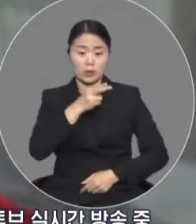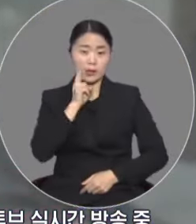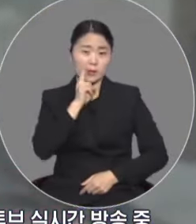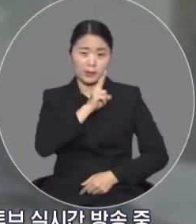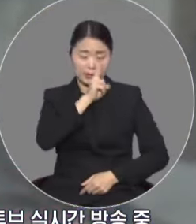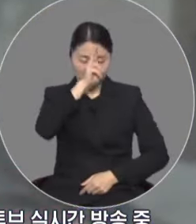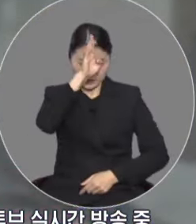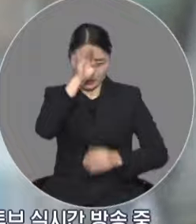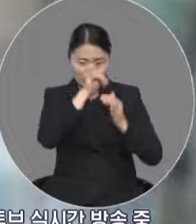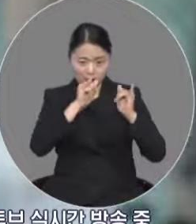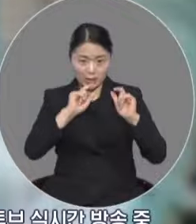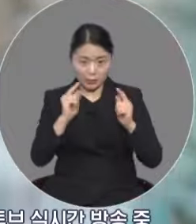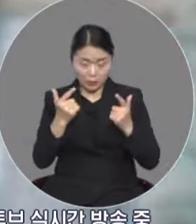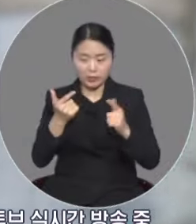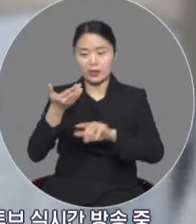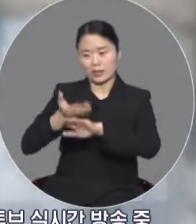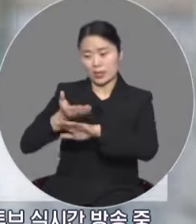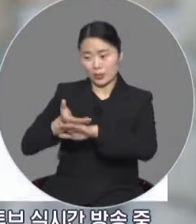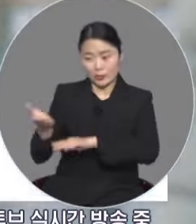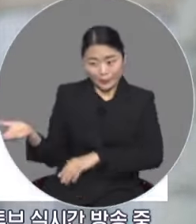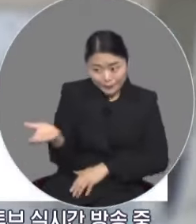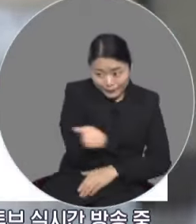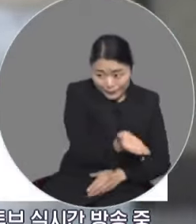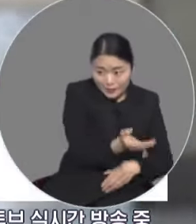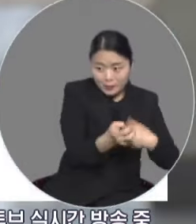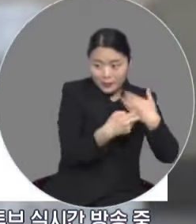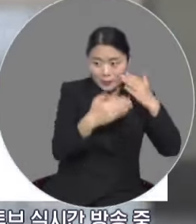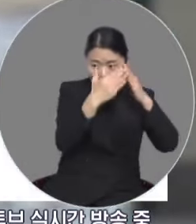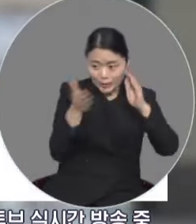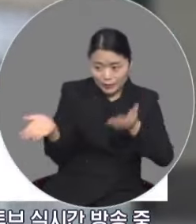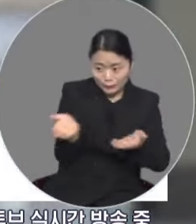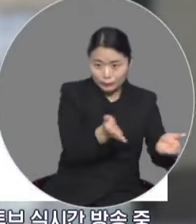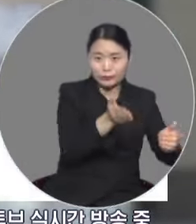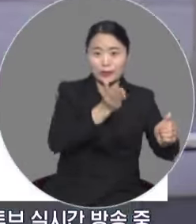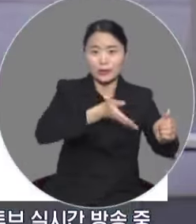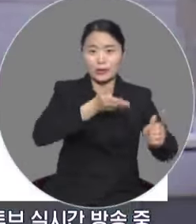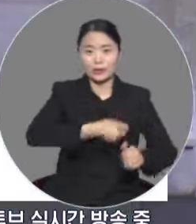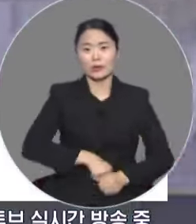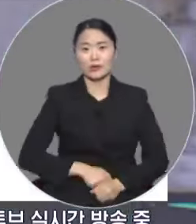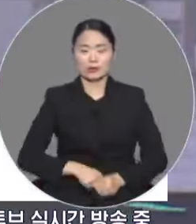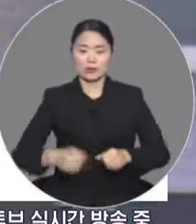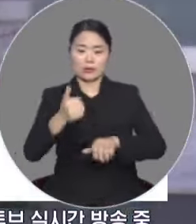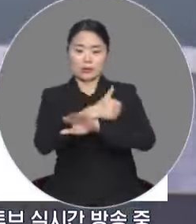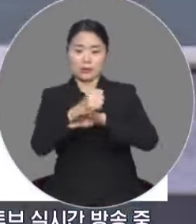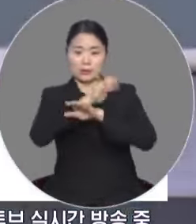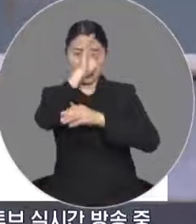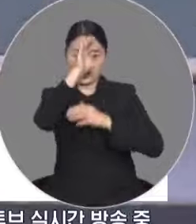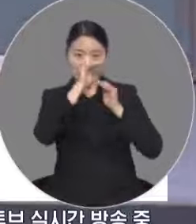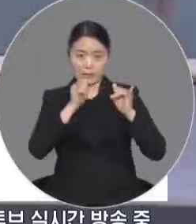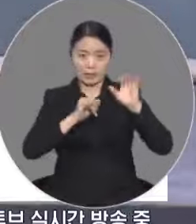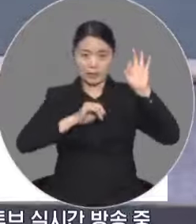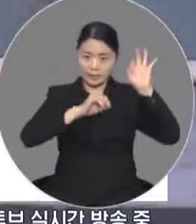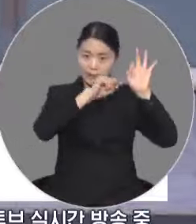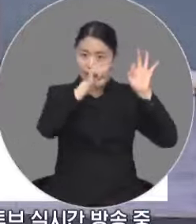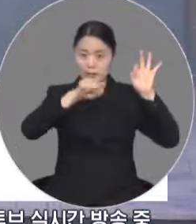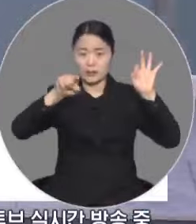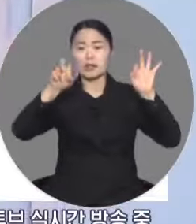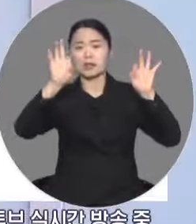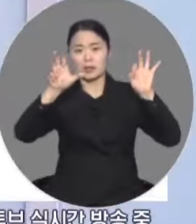다른 종합병원 방문을 권하면서 외래 진료 환자는 10에서 15%가량 줄었고 응급실